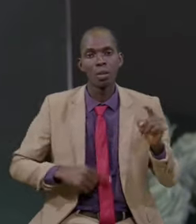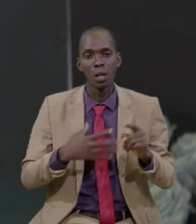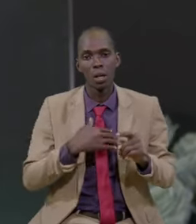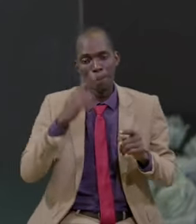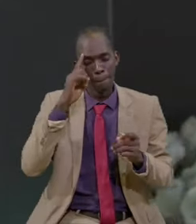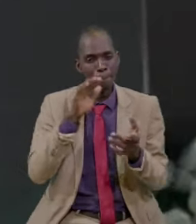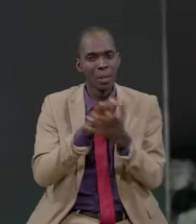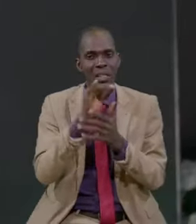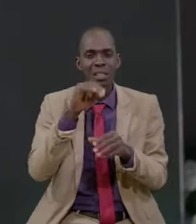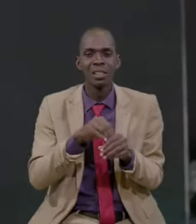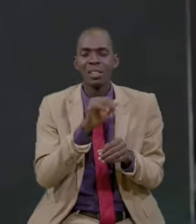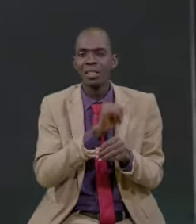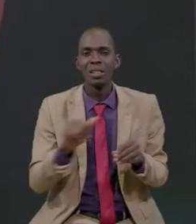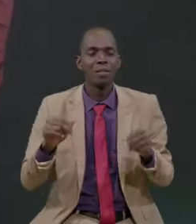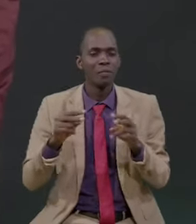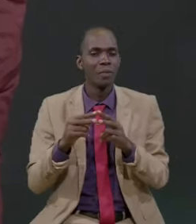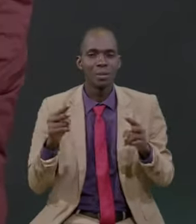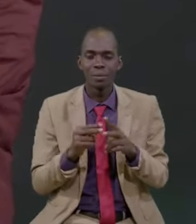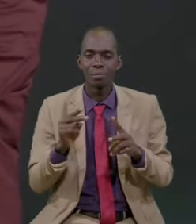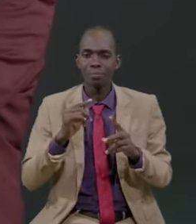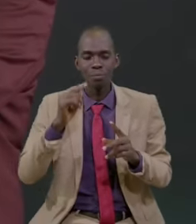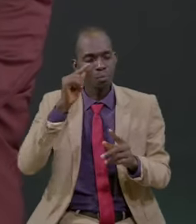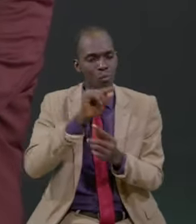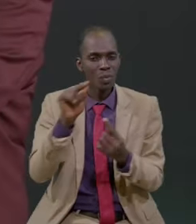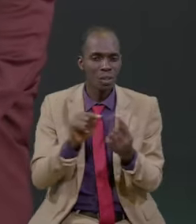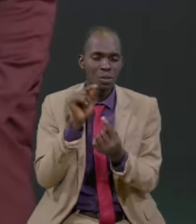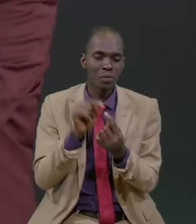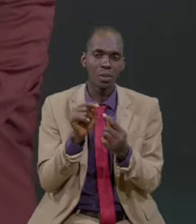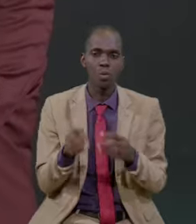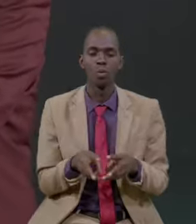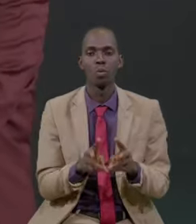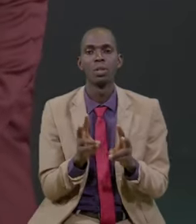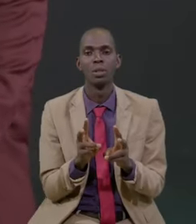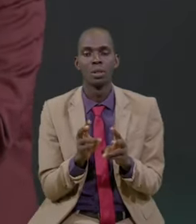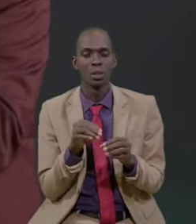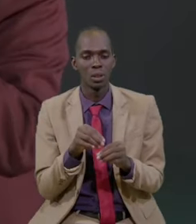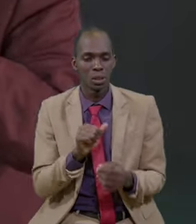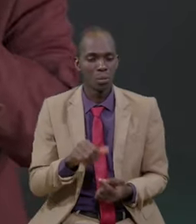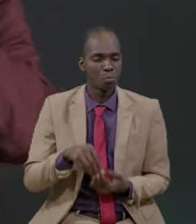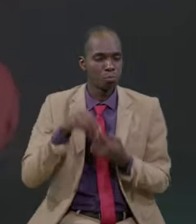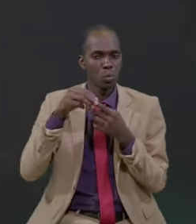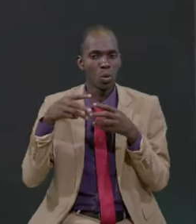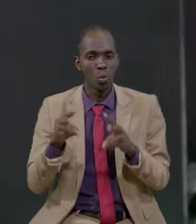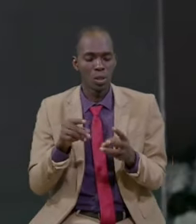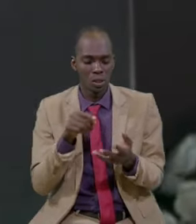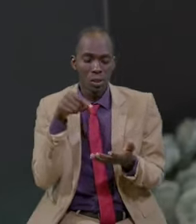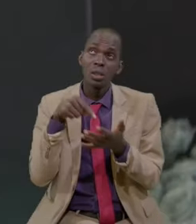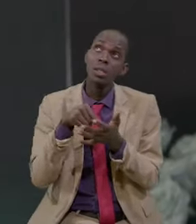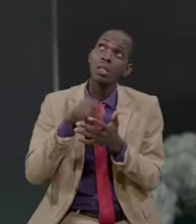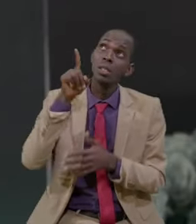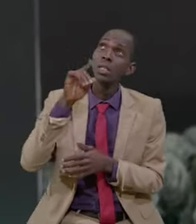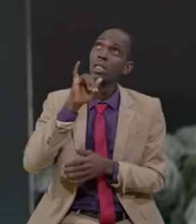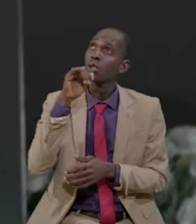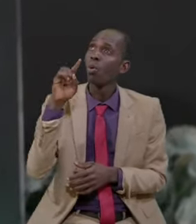de façon définie, de façon particulière. Voici, le seul sauveur du